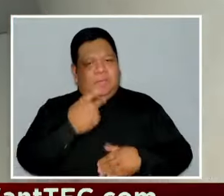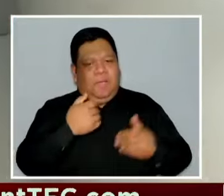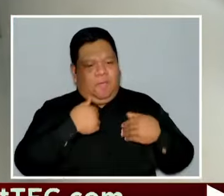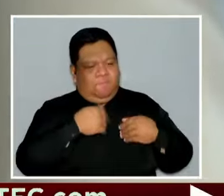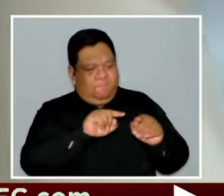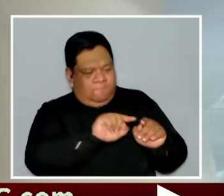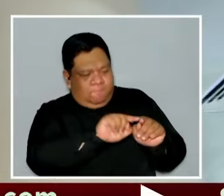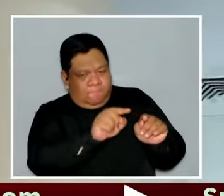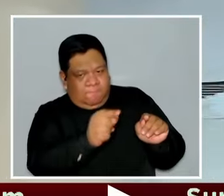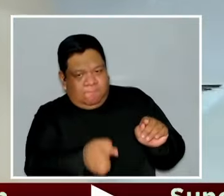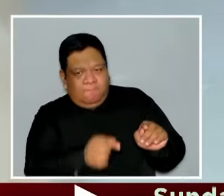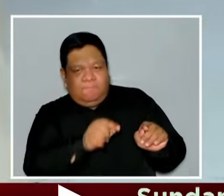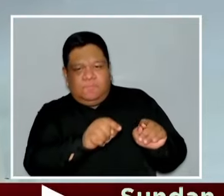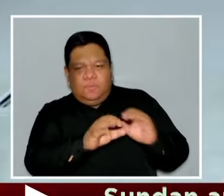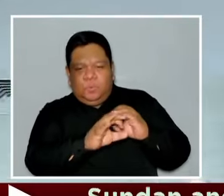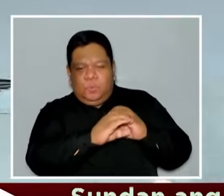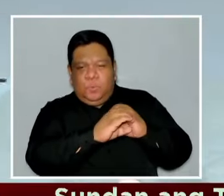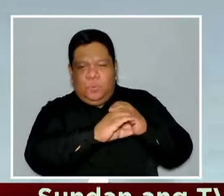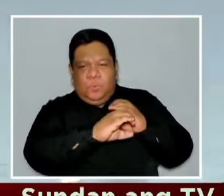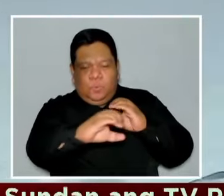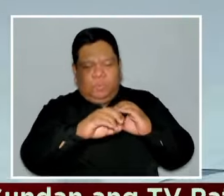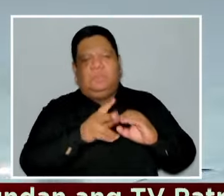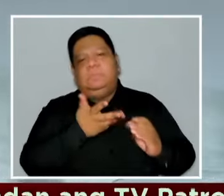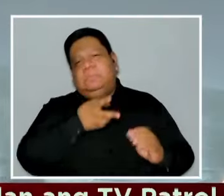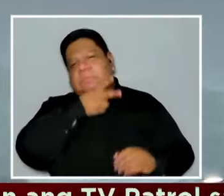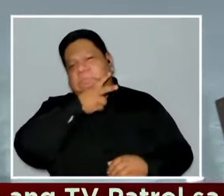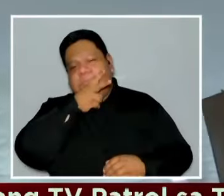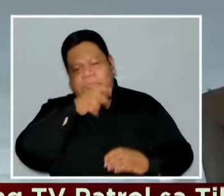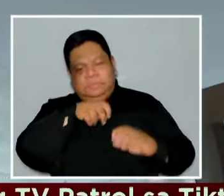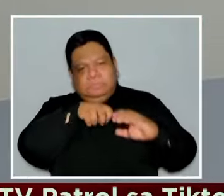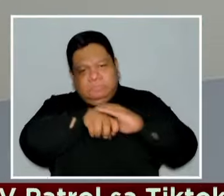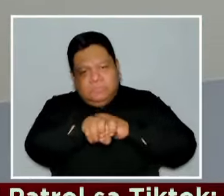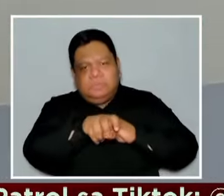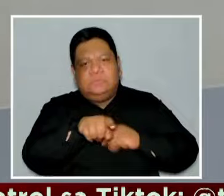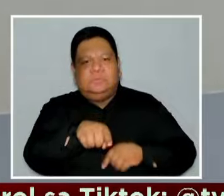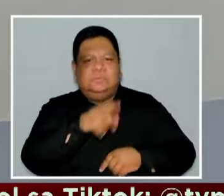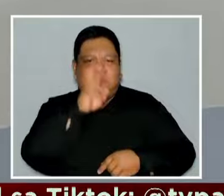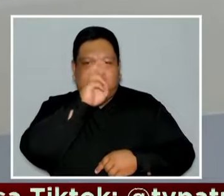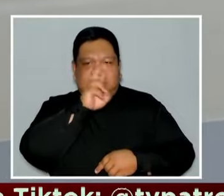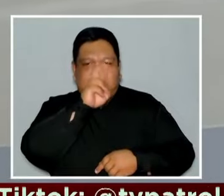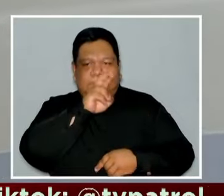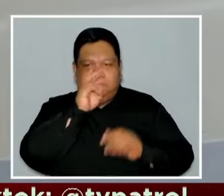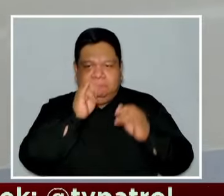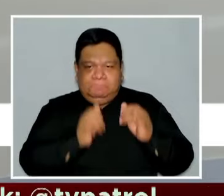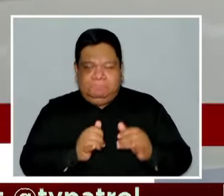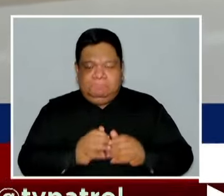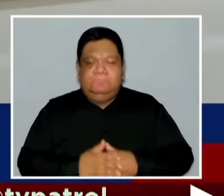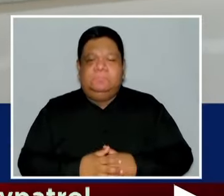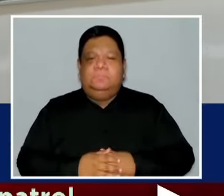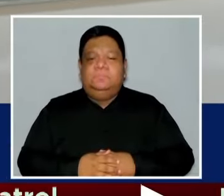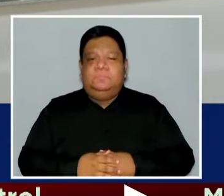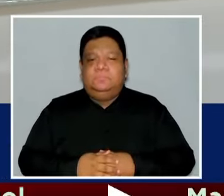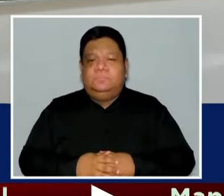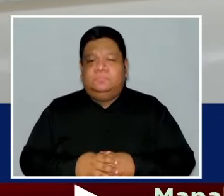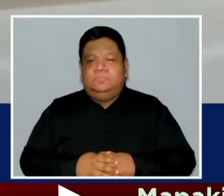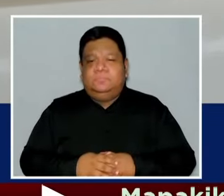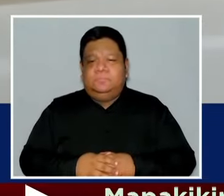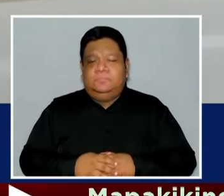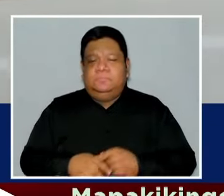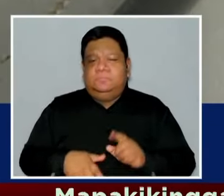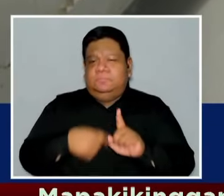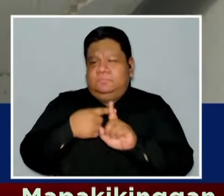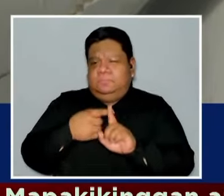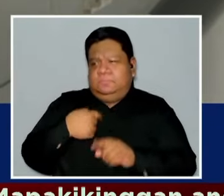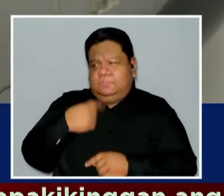dinaanan ng tubo na hinihinalang posibleng siya ring dinaanan nung na-videohan na daga. Meron ding nakita kabayan ng mga